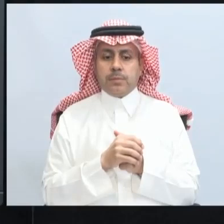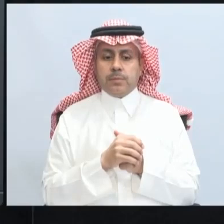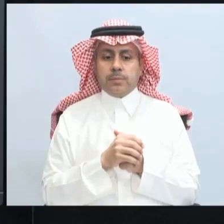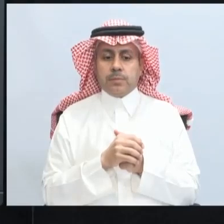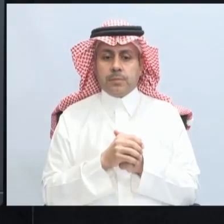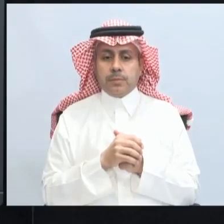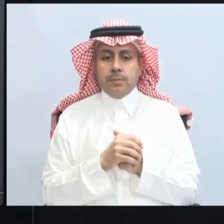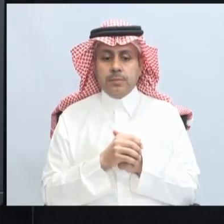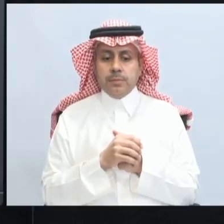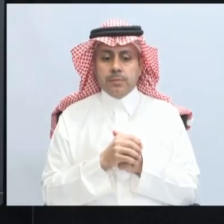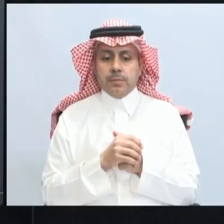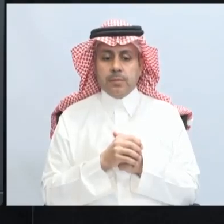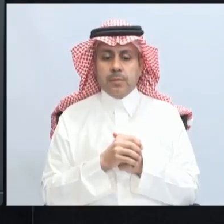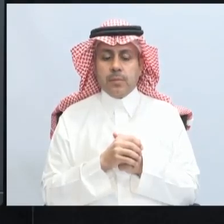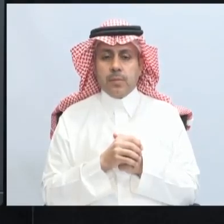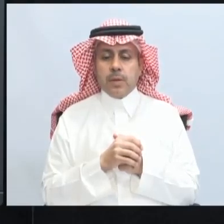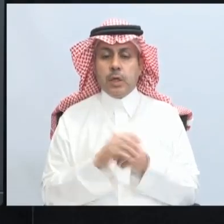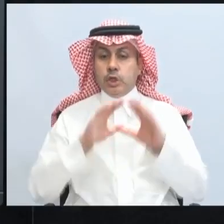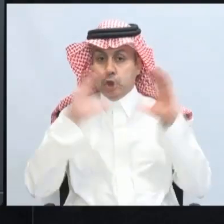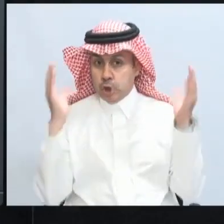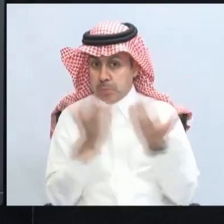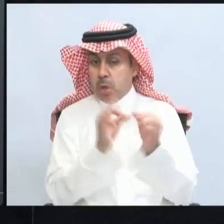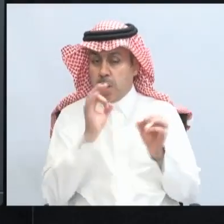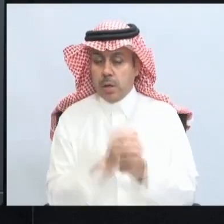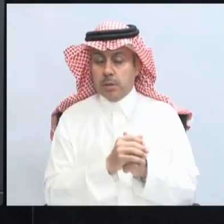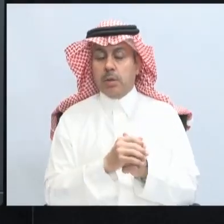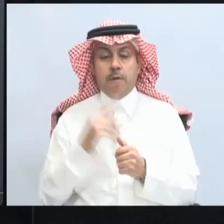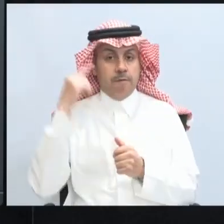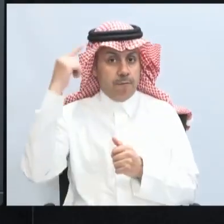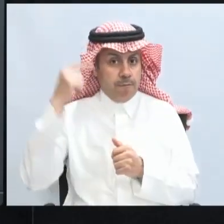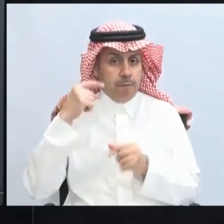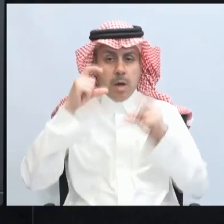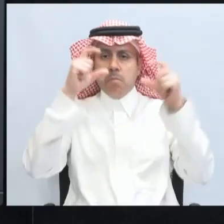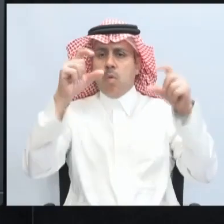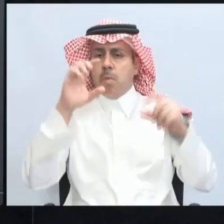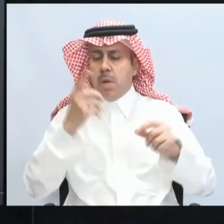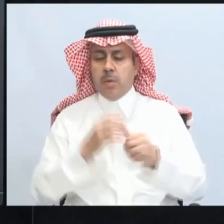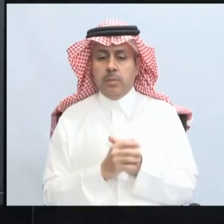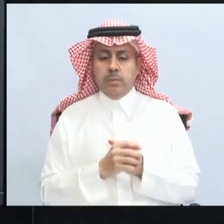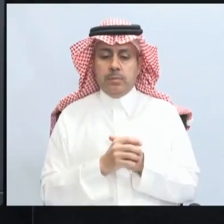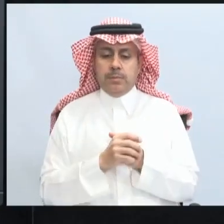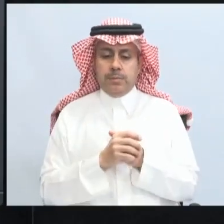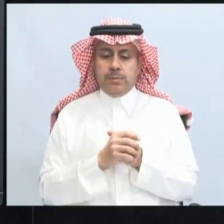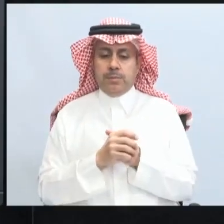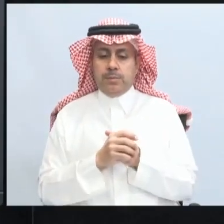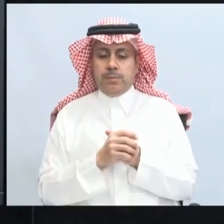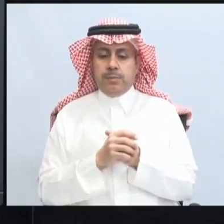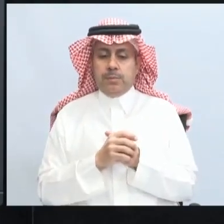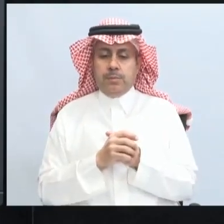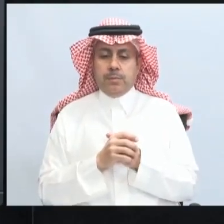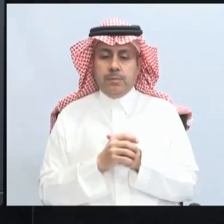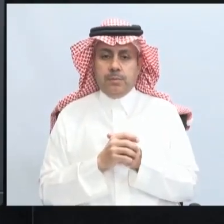دائما نطلقه على شيء يجمع هذه الايات او شيئا من تلك الايات فمن يستطيع ان يقول لي ما هو موضوع